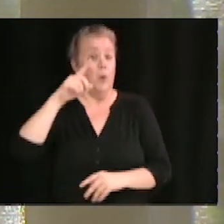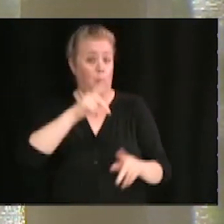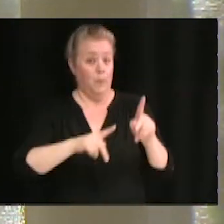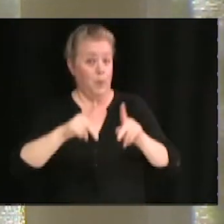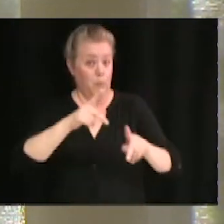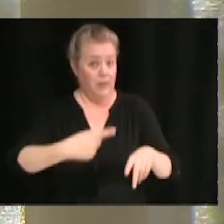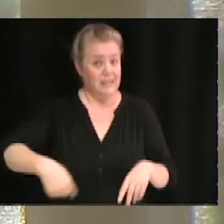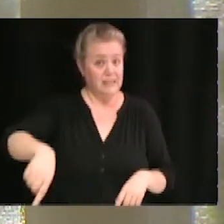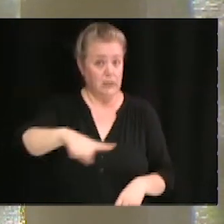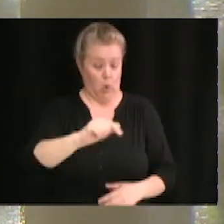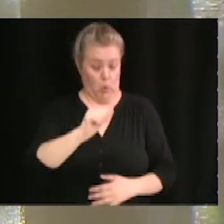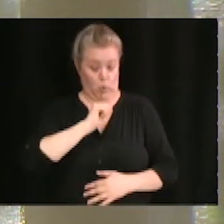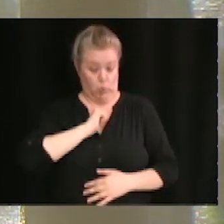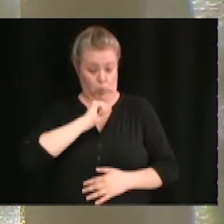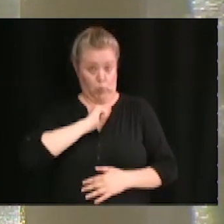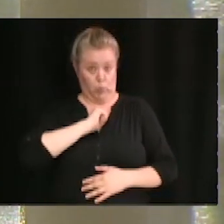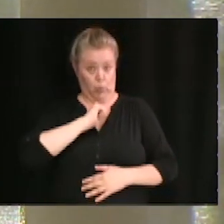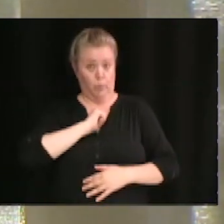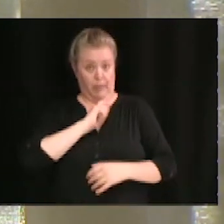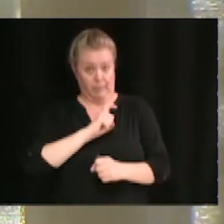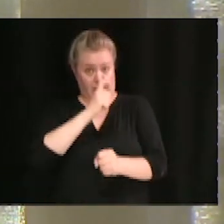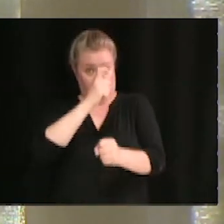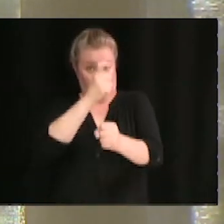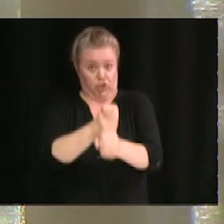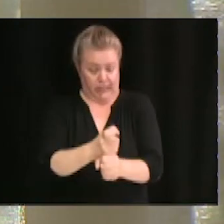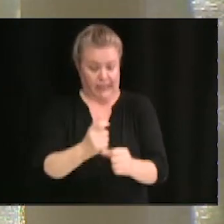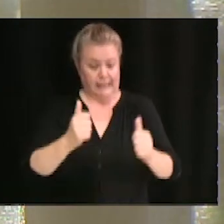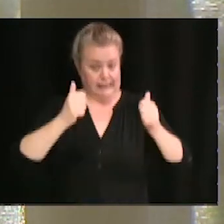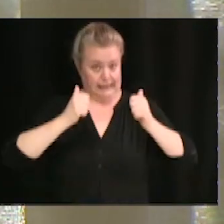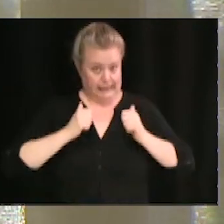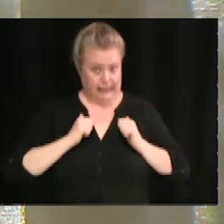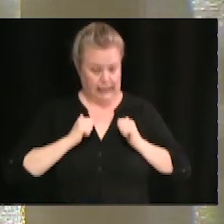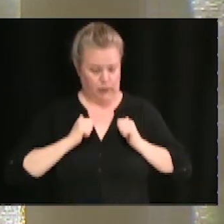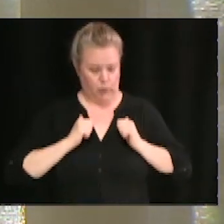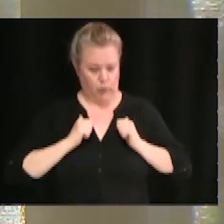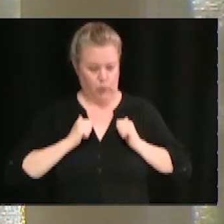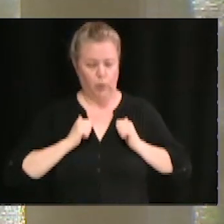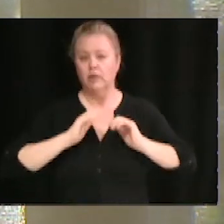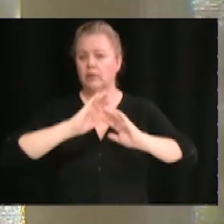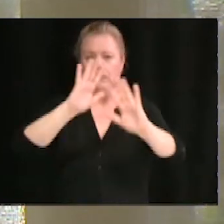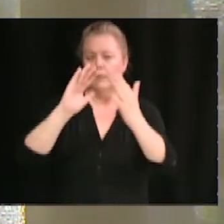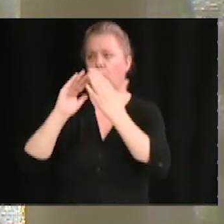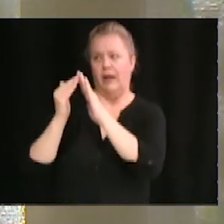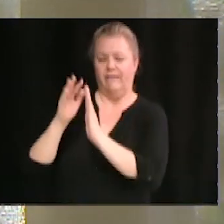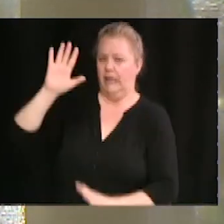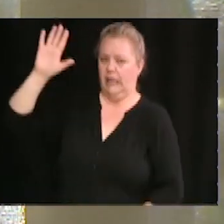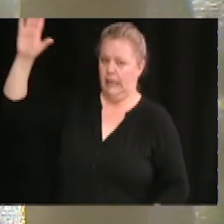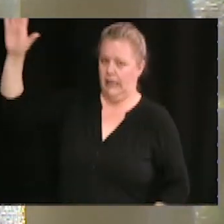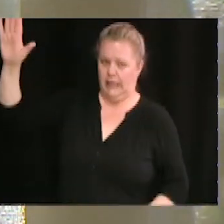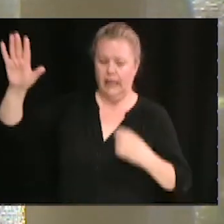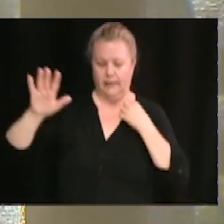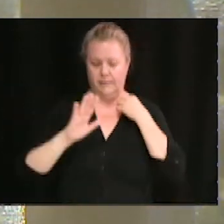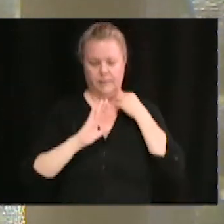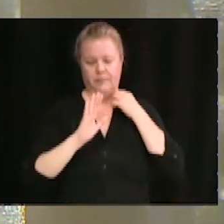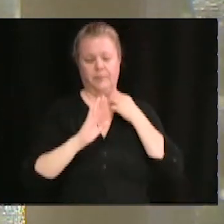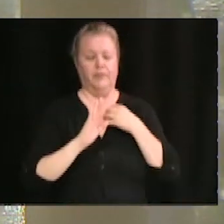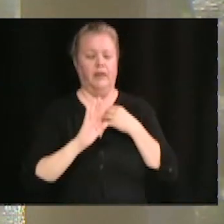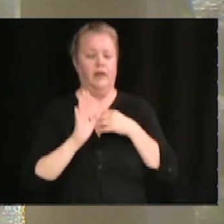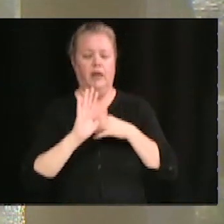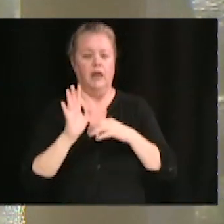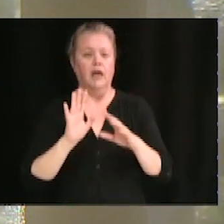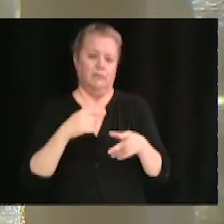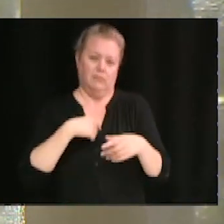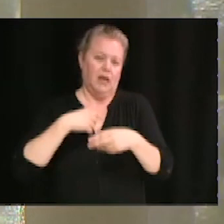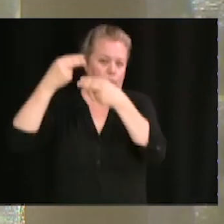on a acheté nous-mêmes les sacs à dos et non pas la Ville, même si j'ai un